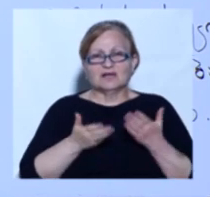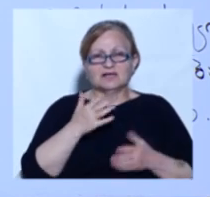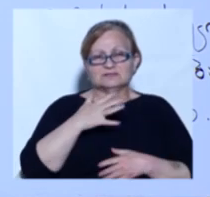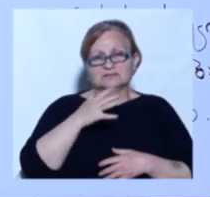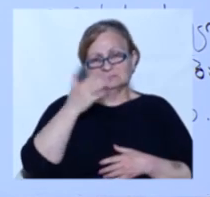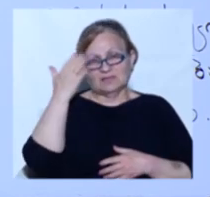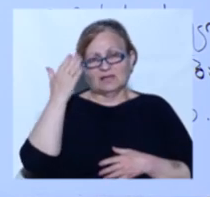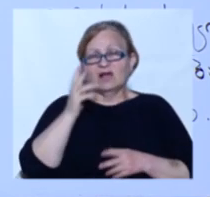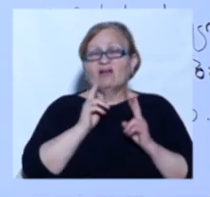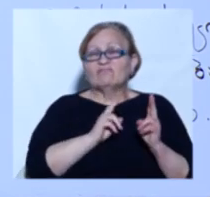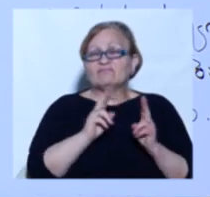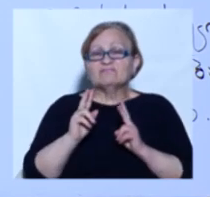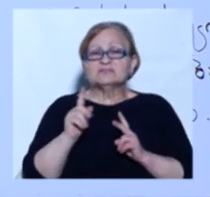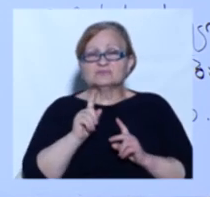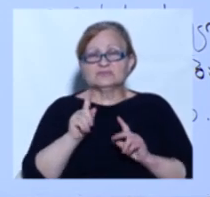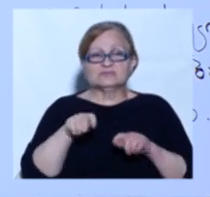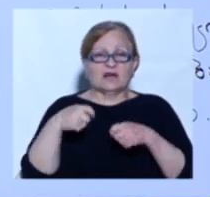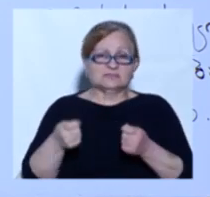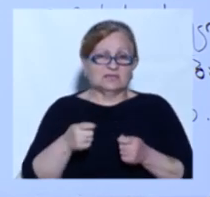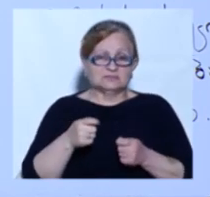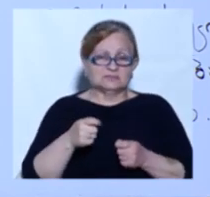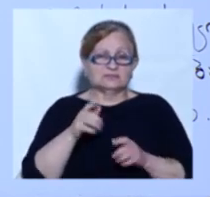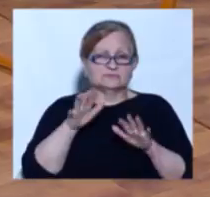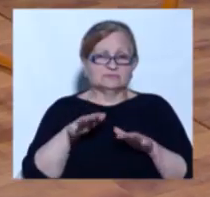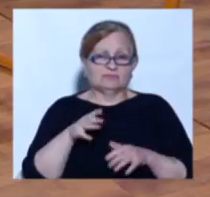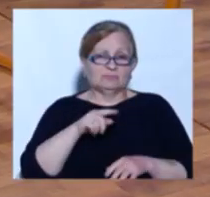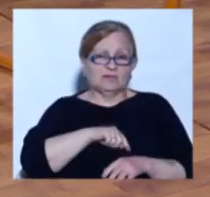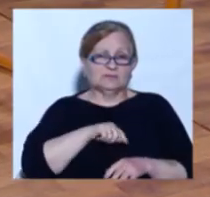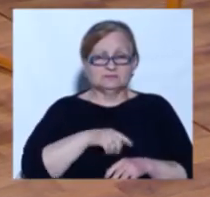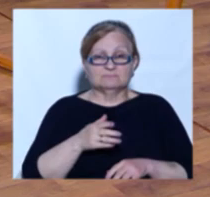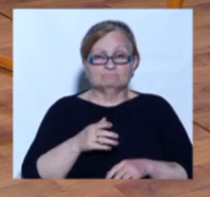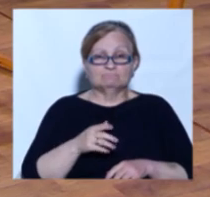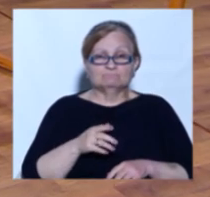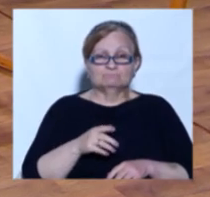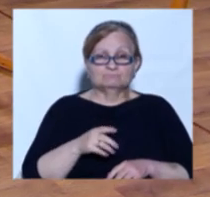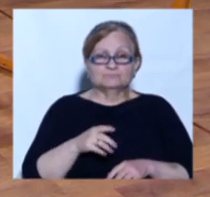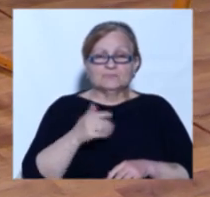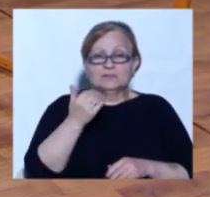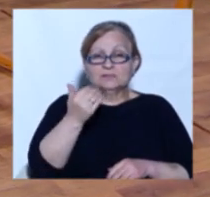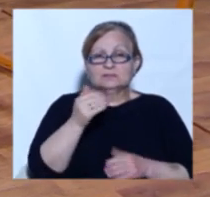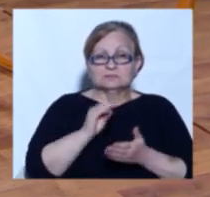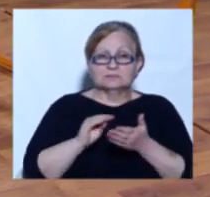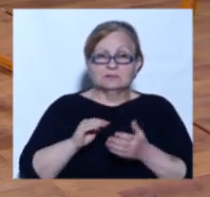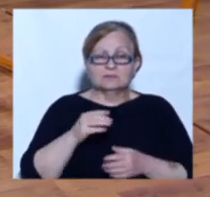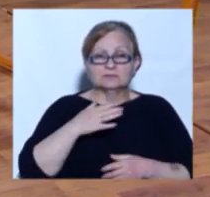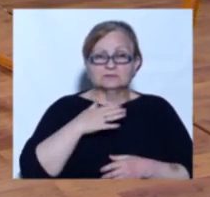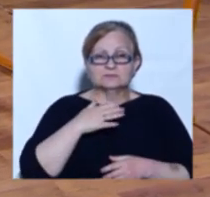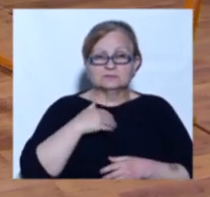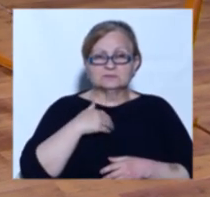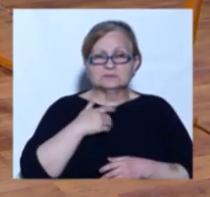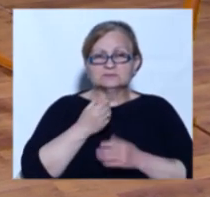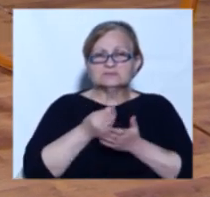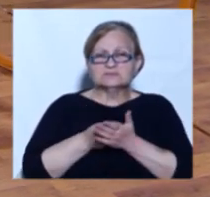მხიარულიც, ვისთვის რა ემოციის მომტანი არის წვიმა. მაცუო ბაშოს შემოქმედებაში პირადად ჩემთვის